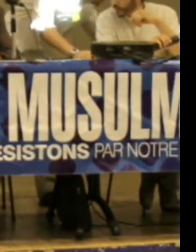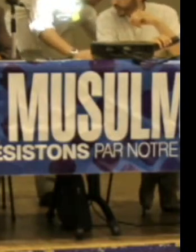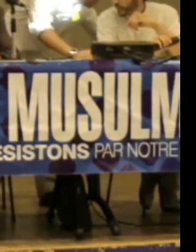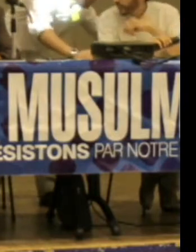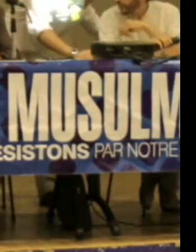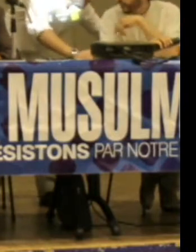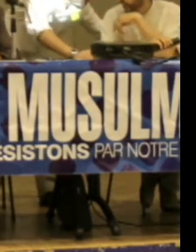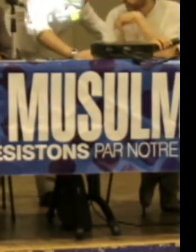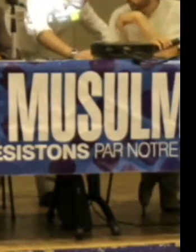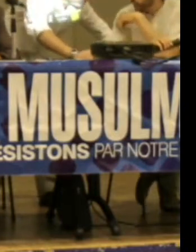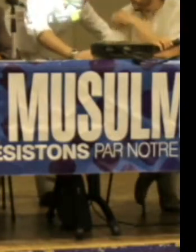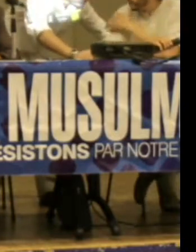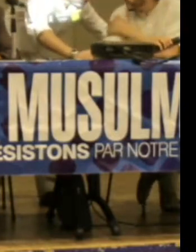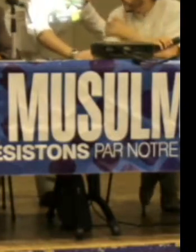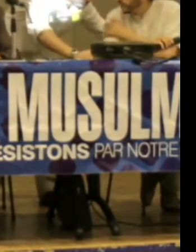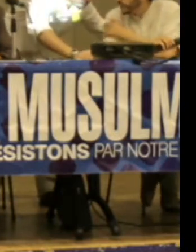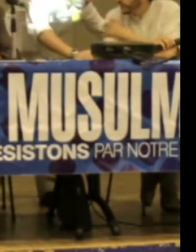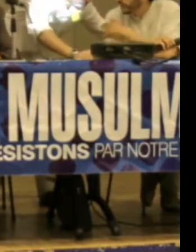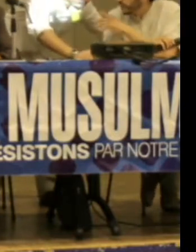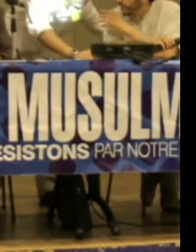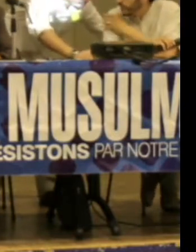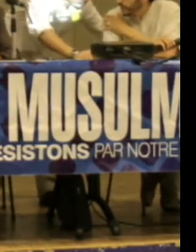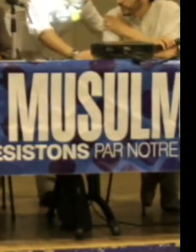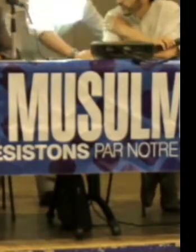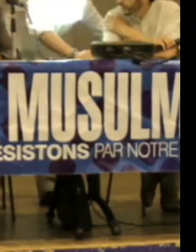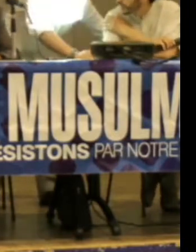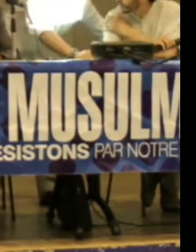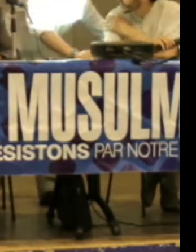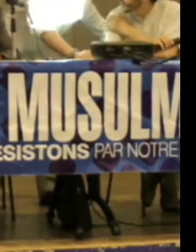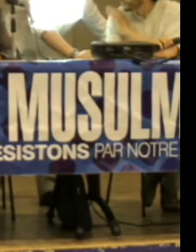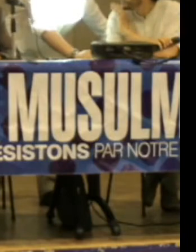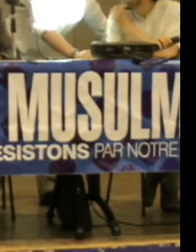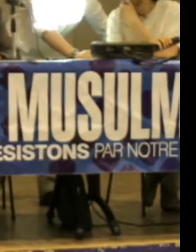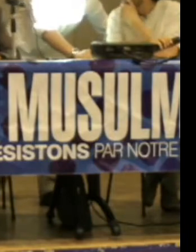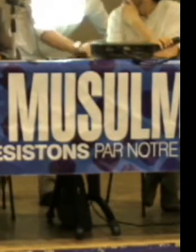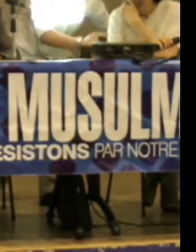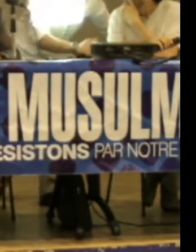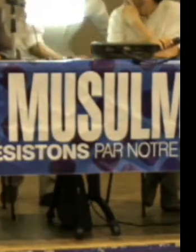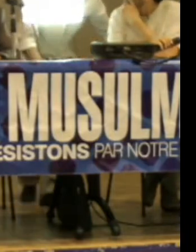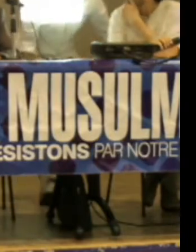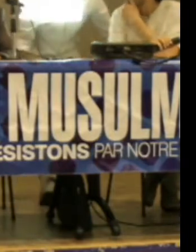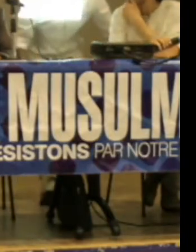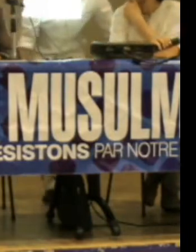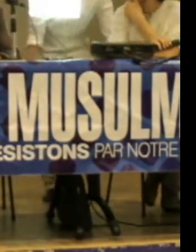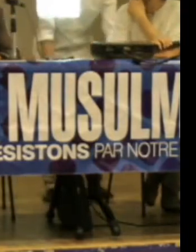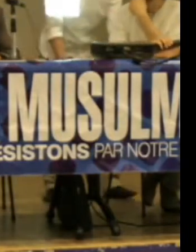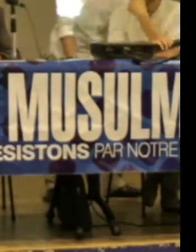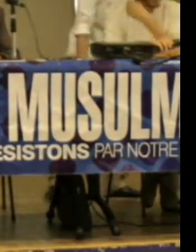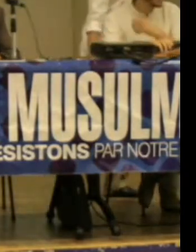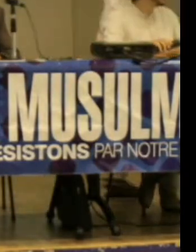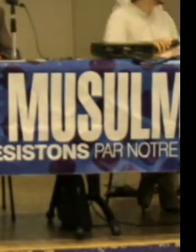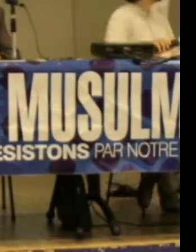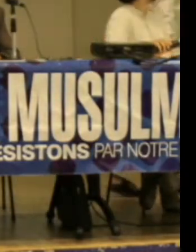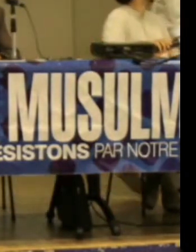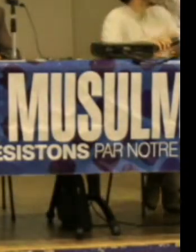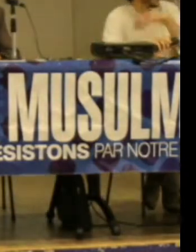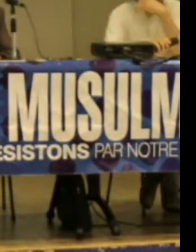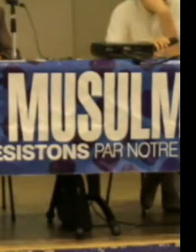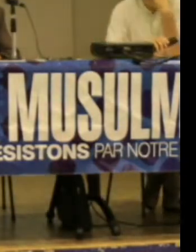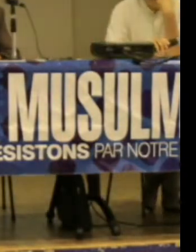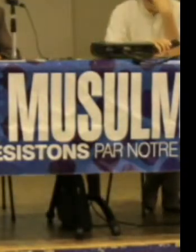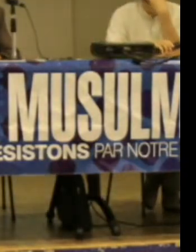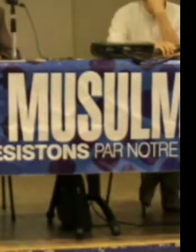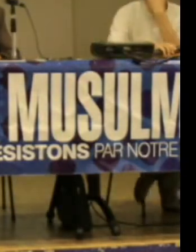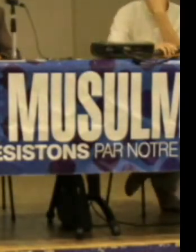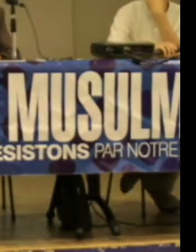avec des stylos. Vous pouvez déjà formuler dès à présent des questions éventuellement. Et enfin, nous aurons une conclusion qui